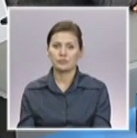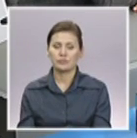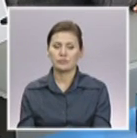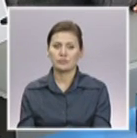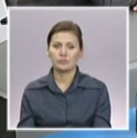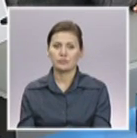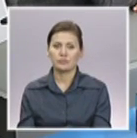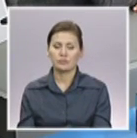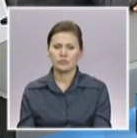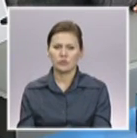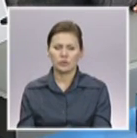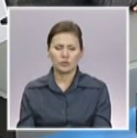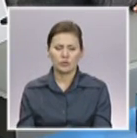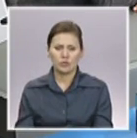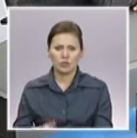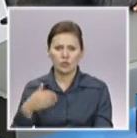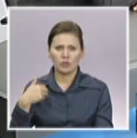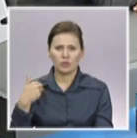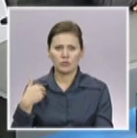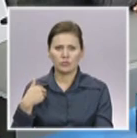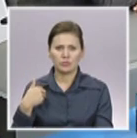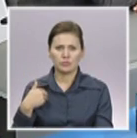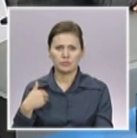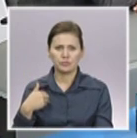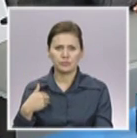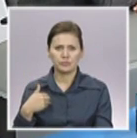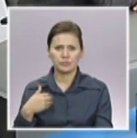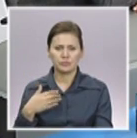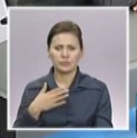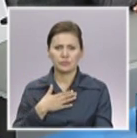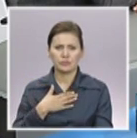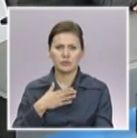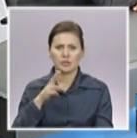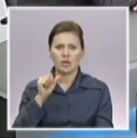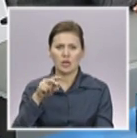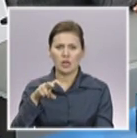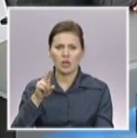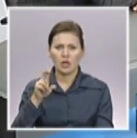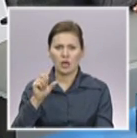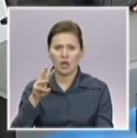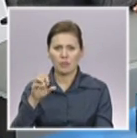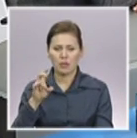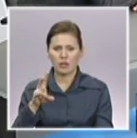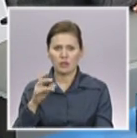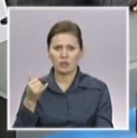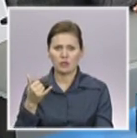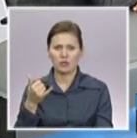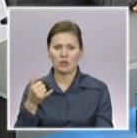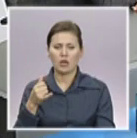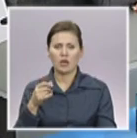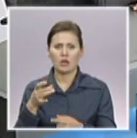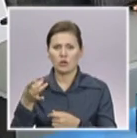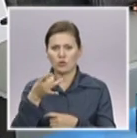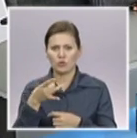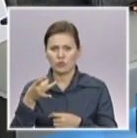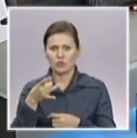Тыңдап отырмыз. Алло, сәлеметсіздер ме? Иә, айта беріңіз, сұрағыңыз қойсаңыз. Біз мына қалқамандағы премия деген ықшам аудан ашылған